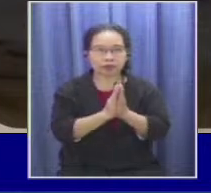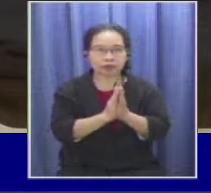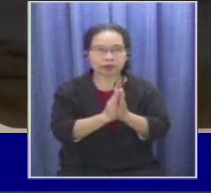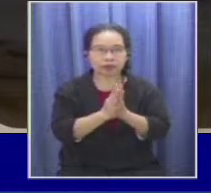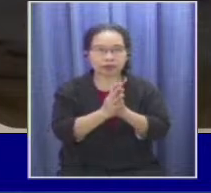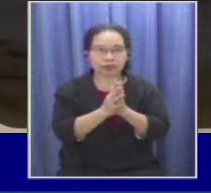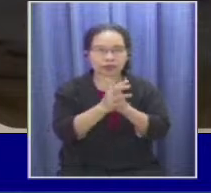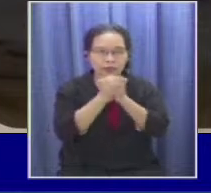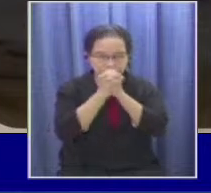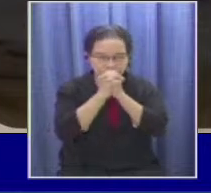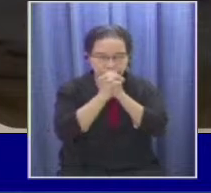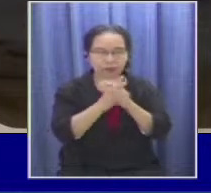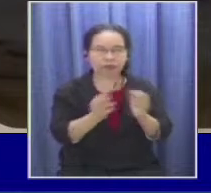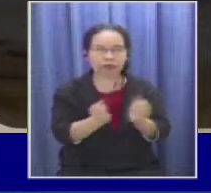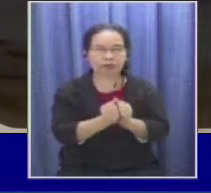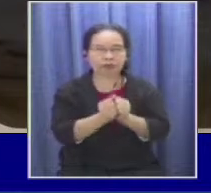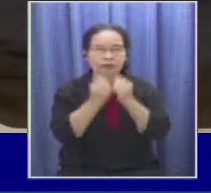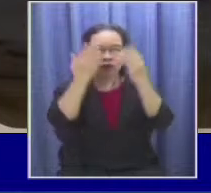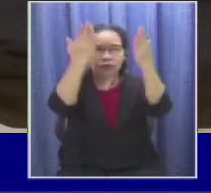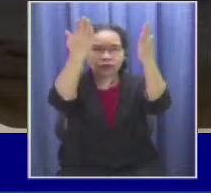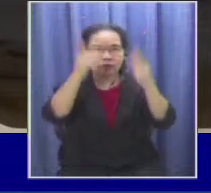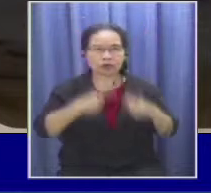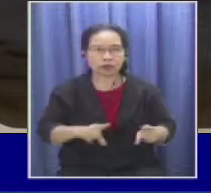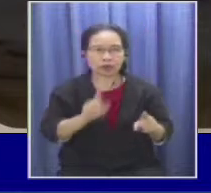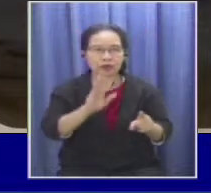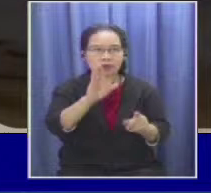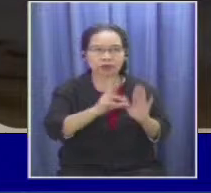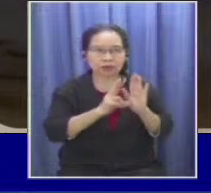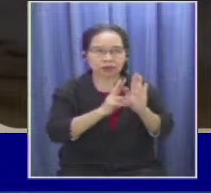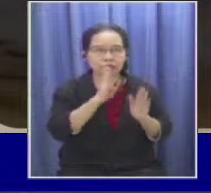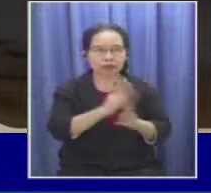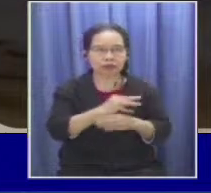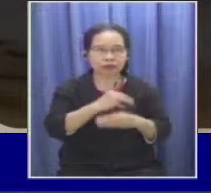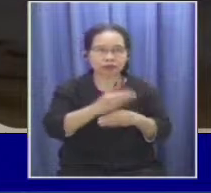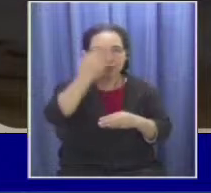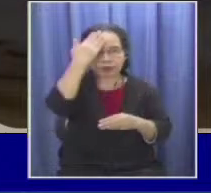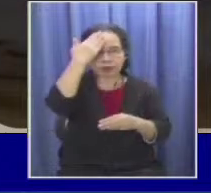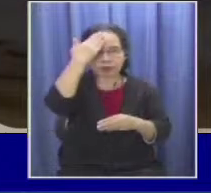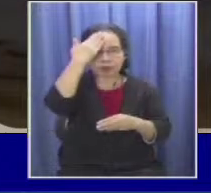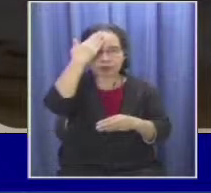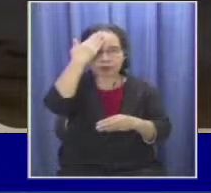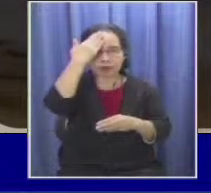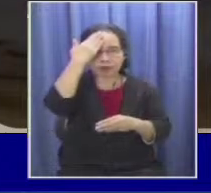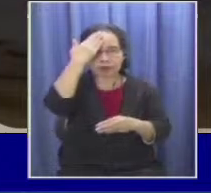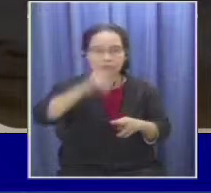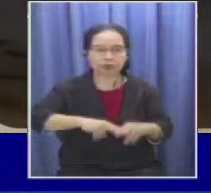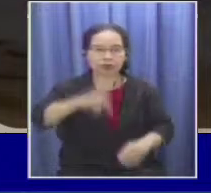nti ebetumi anam mpaebɔ ne nkotosere ne yaseda so